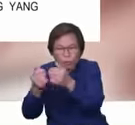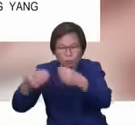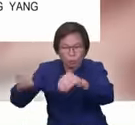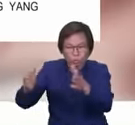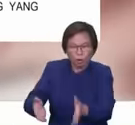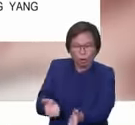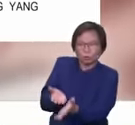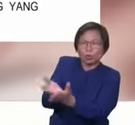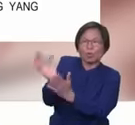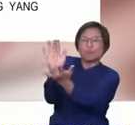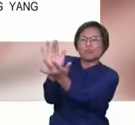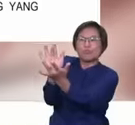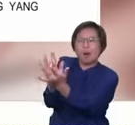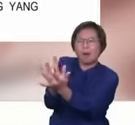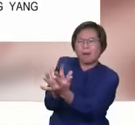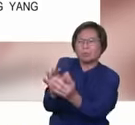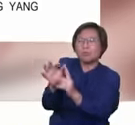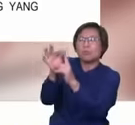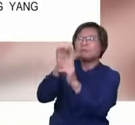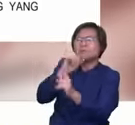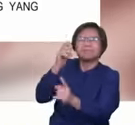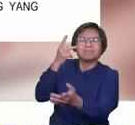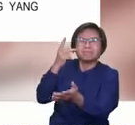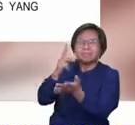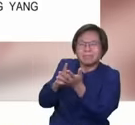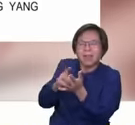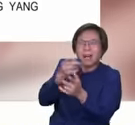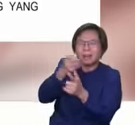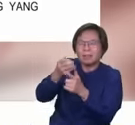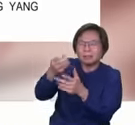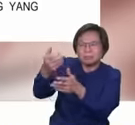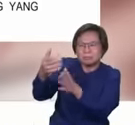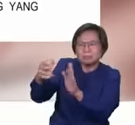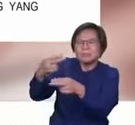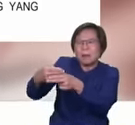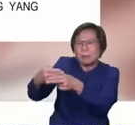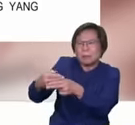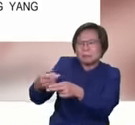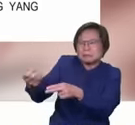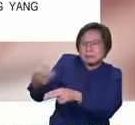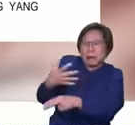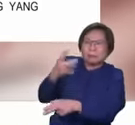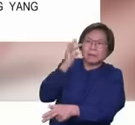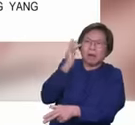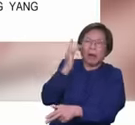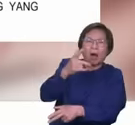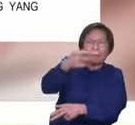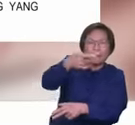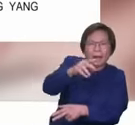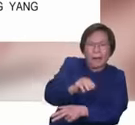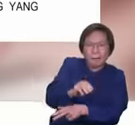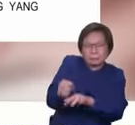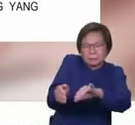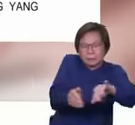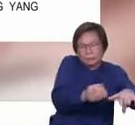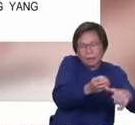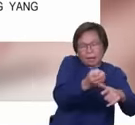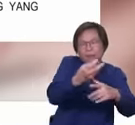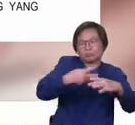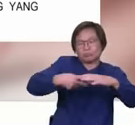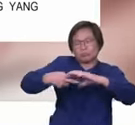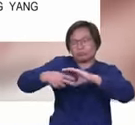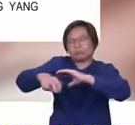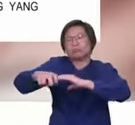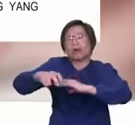dengan pihak penjual terutama yang tidak dikenali dan tidak mendedahkan identity selain mengelola amalan PM tepi atau message